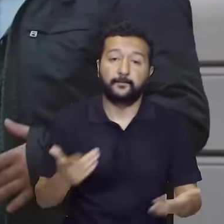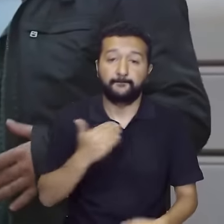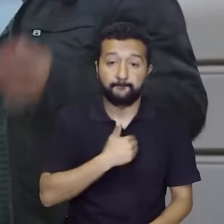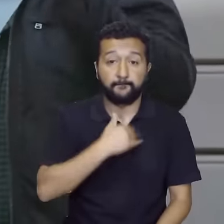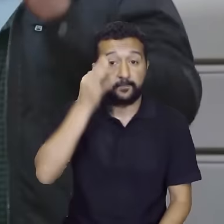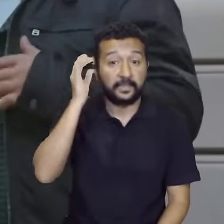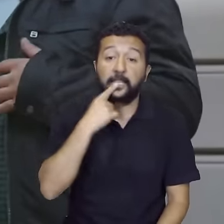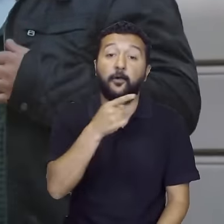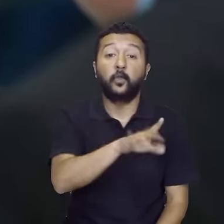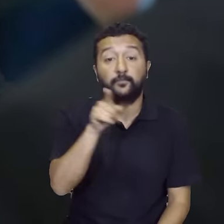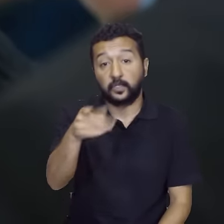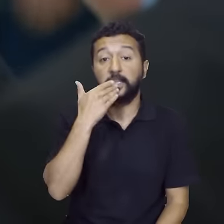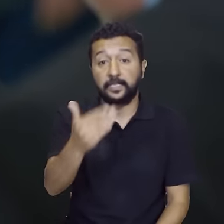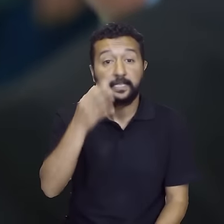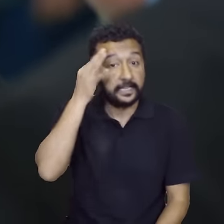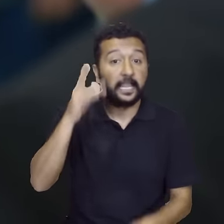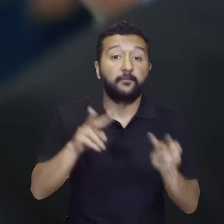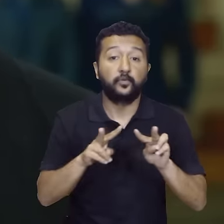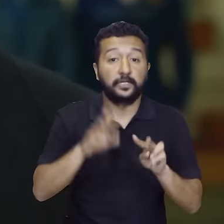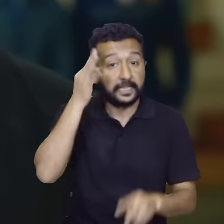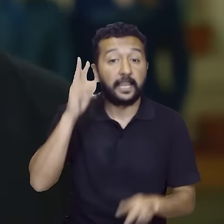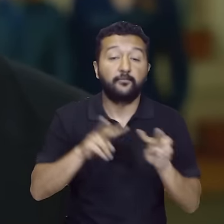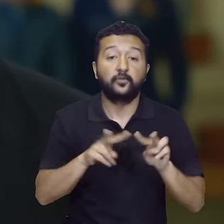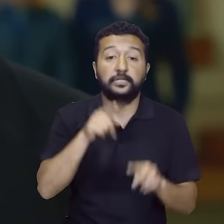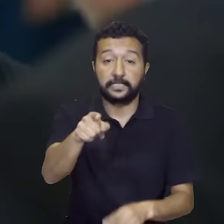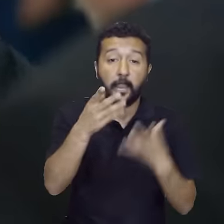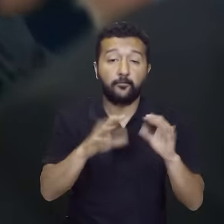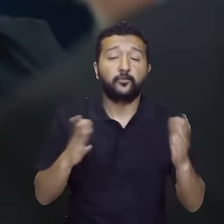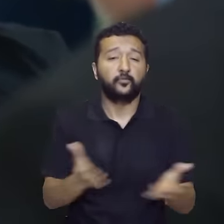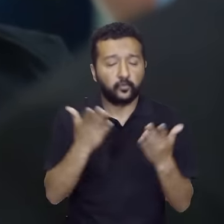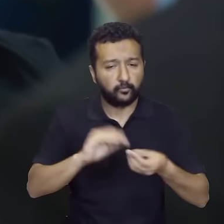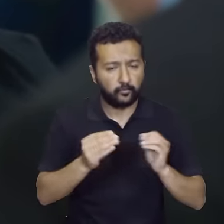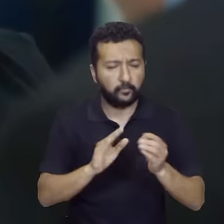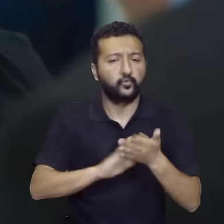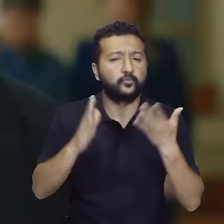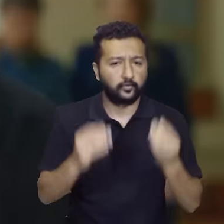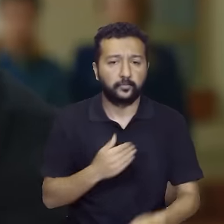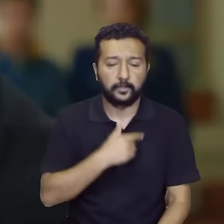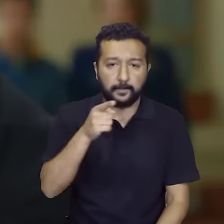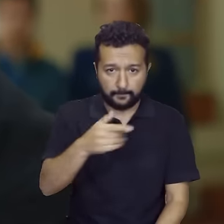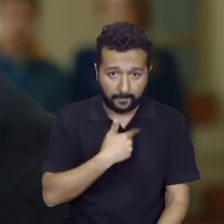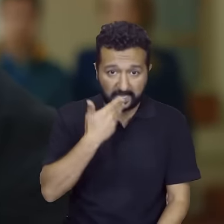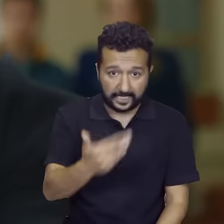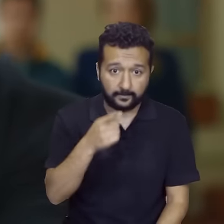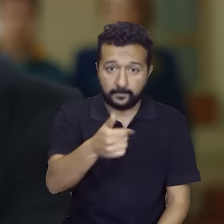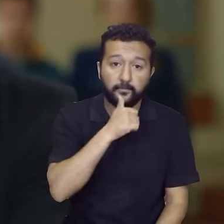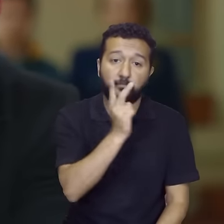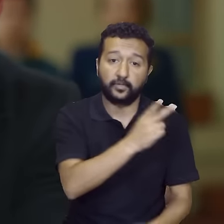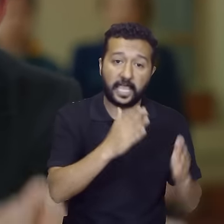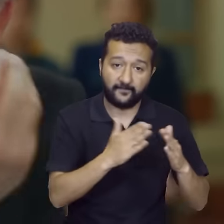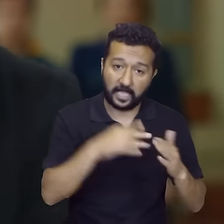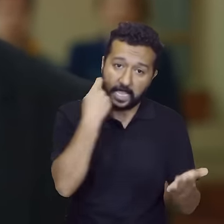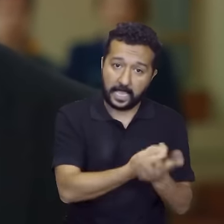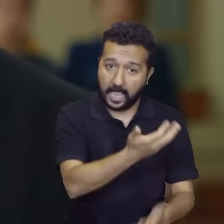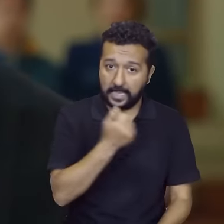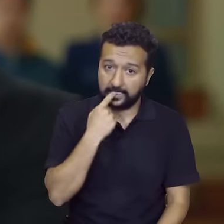Ben deli derken oldu değil, seni kastettim deli Münir, deli Münir. Sen olmasan çoktan çözmüştük problemi. Yahu ben mi dedim sana babamın tabulu malına